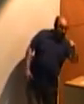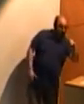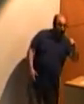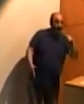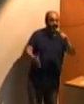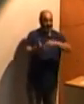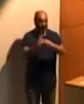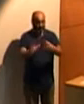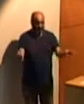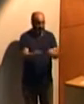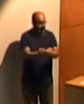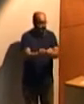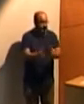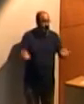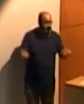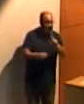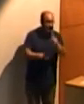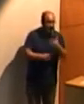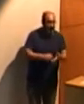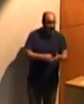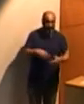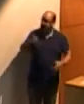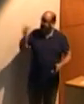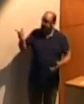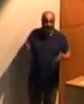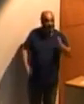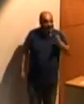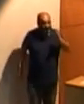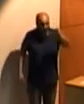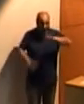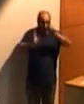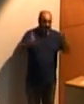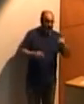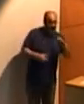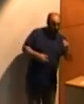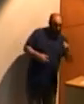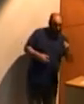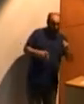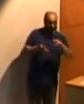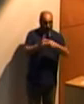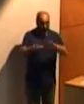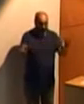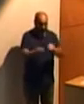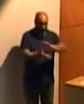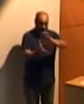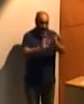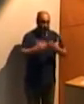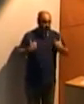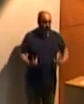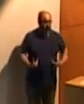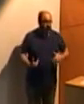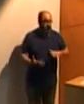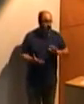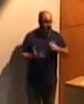notre avenir va t-il ou pas être marqué par cette question des biotechnologies cette question de l'appropriation du corps le petit peu